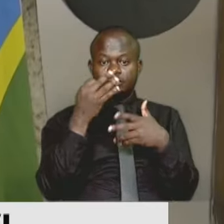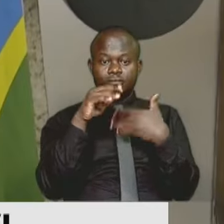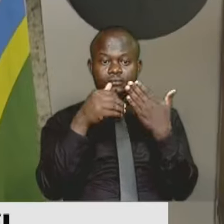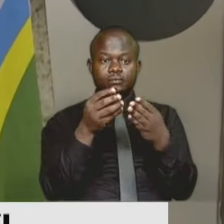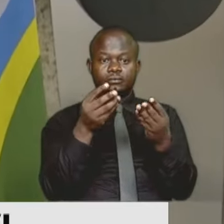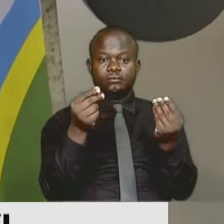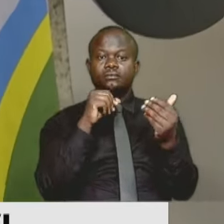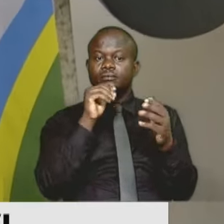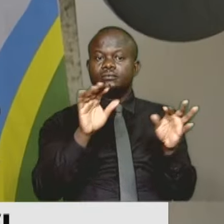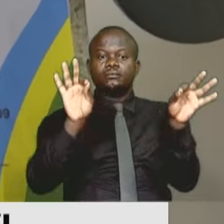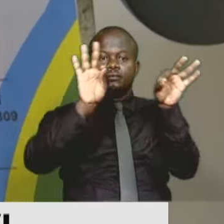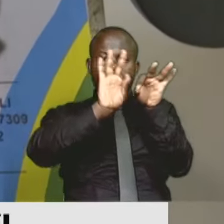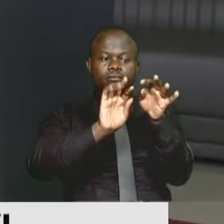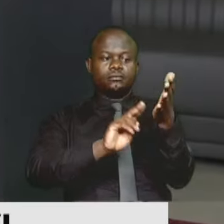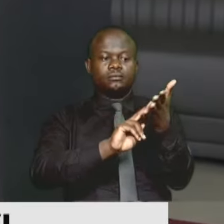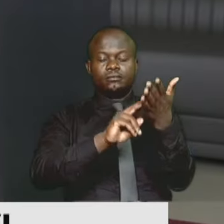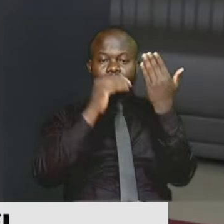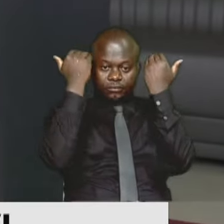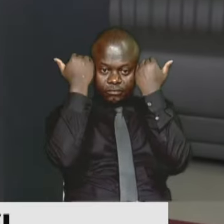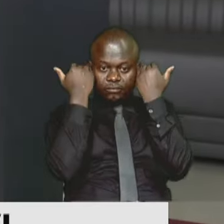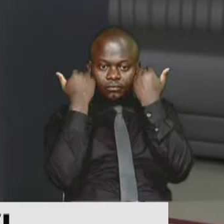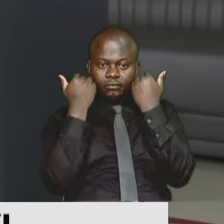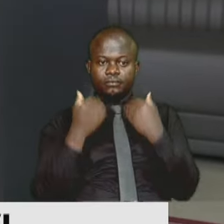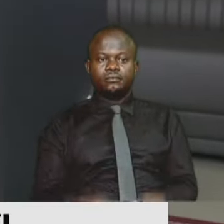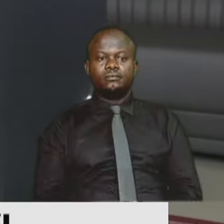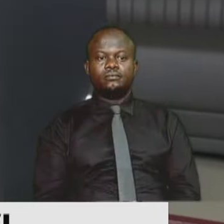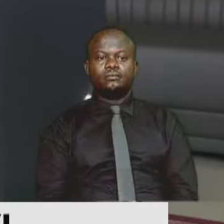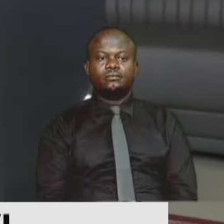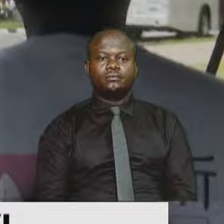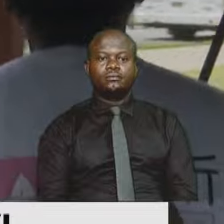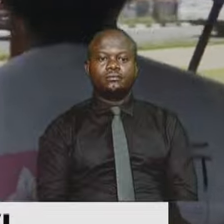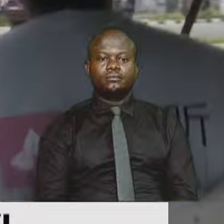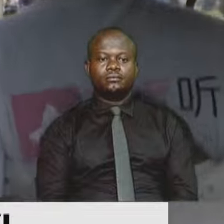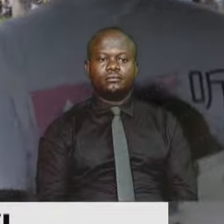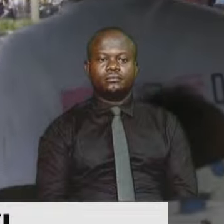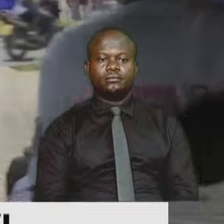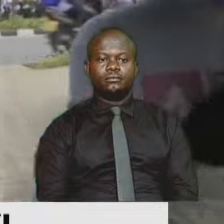atari ngombwa ko hitabazwe inkiko. Kwigira isa ikigari.